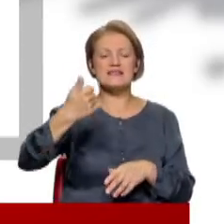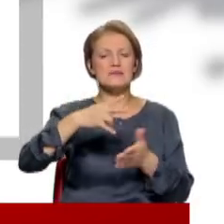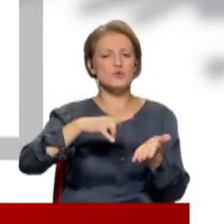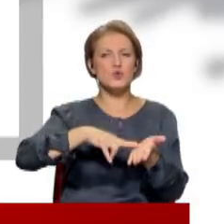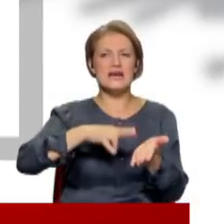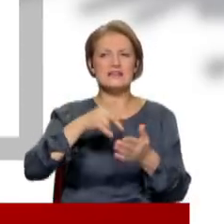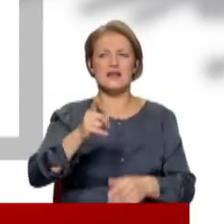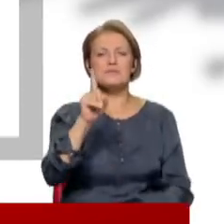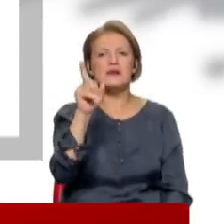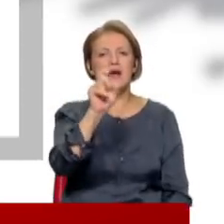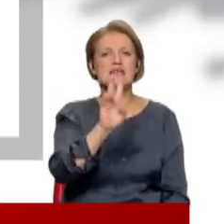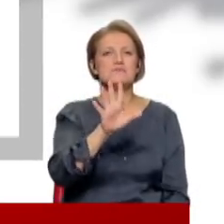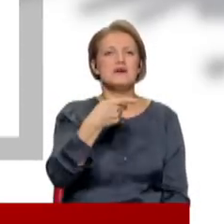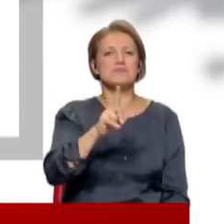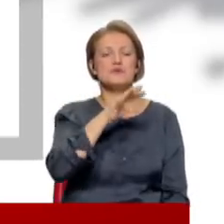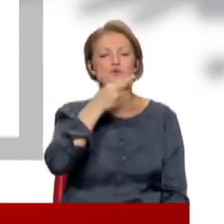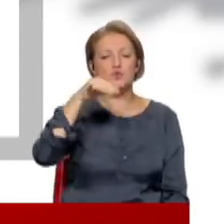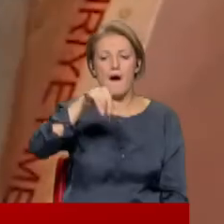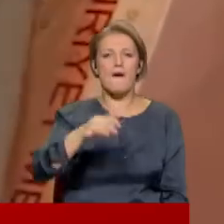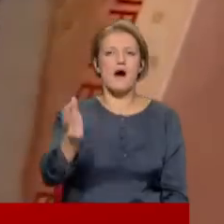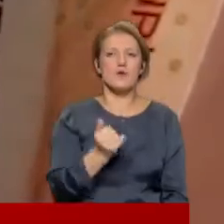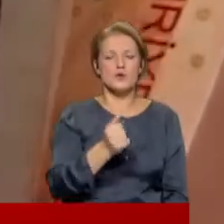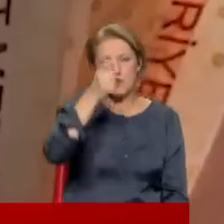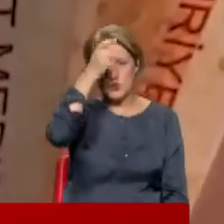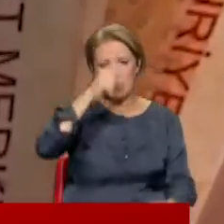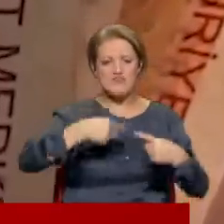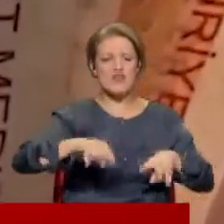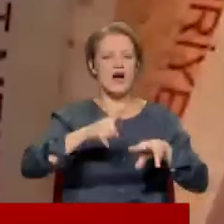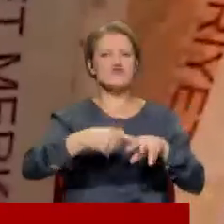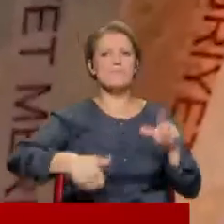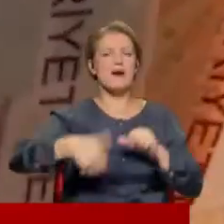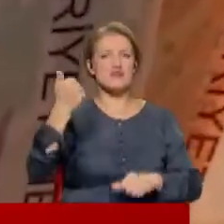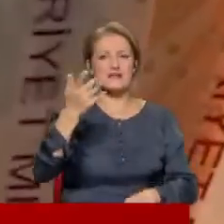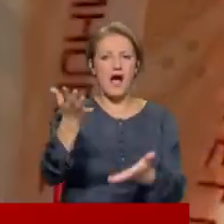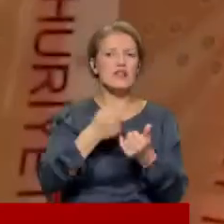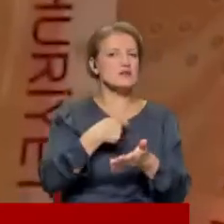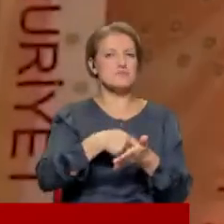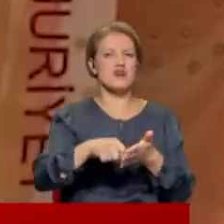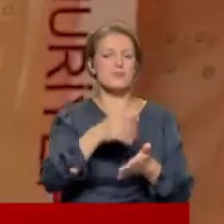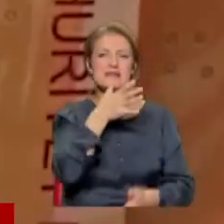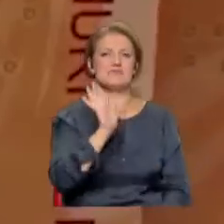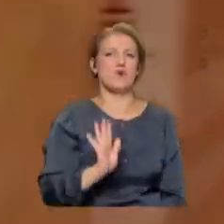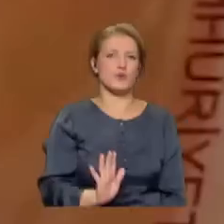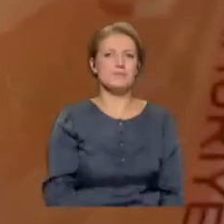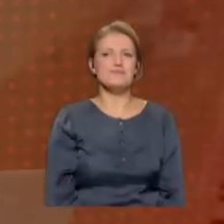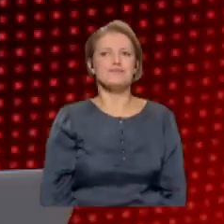kurulu üyeliğinden ayda 25 bin lira huzur hakkı alıyor. Türkiye Çevre Ajansı Başkanlığından aldığı maaş bilinmiyor.